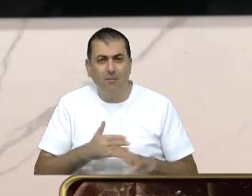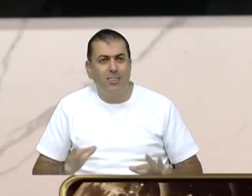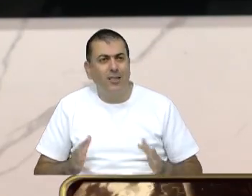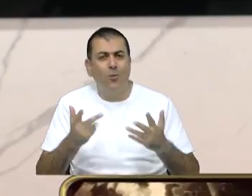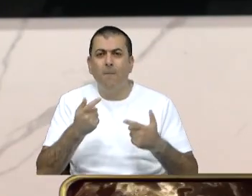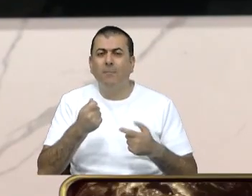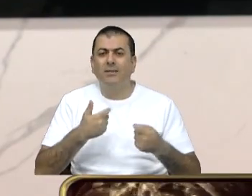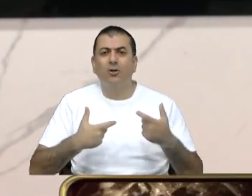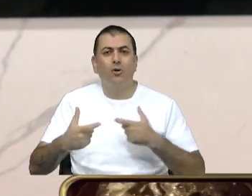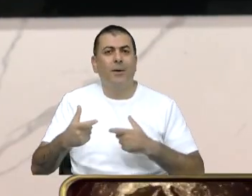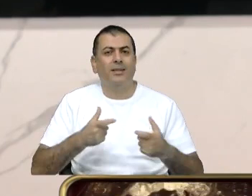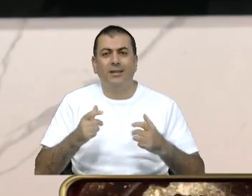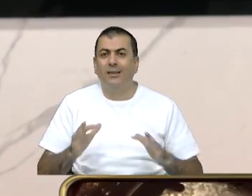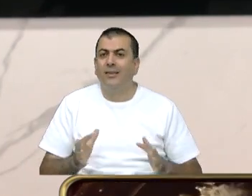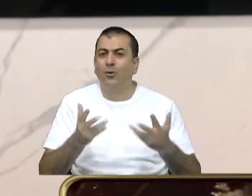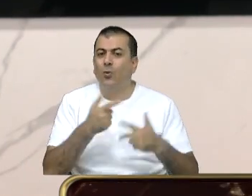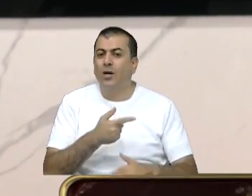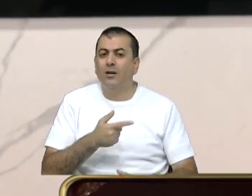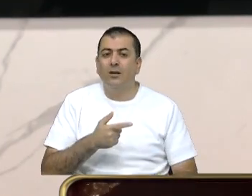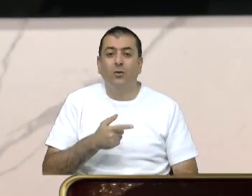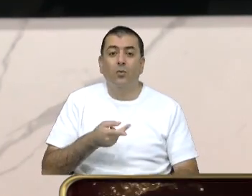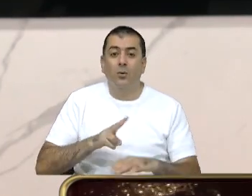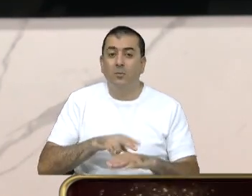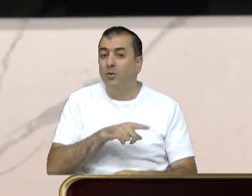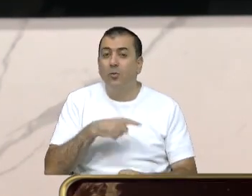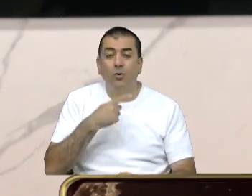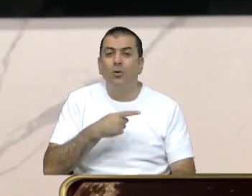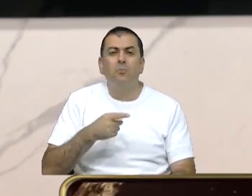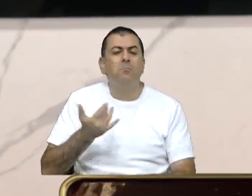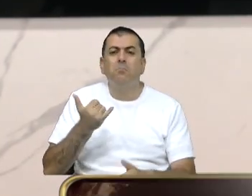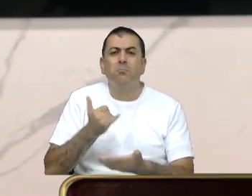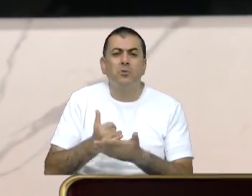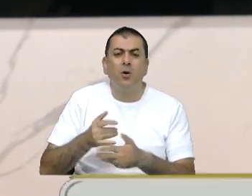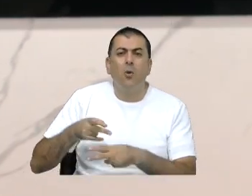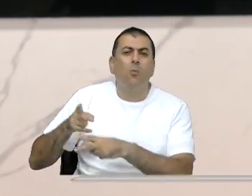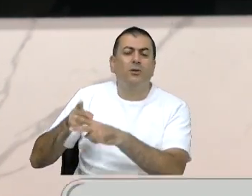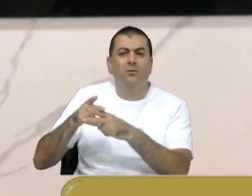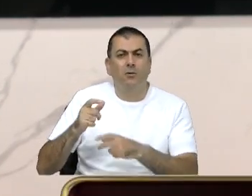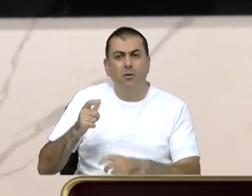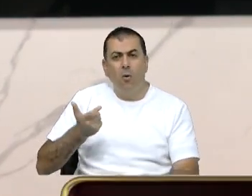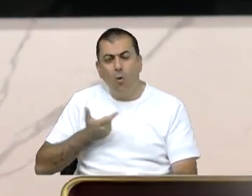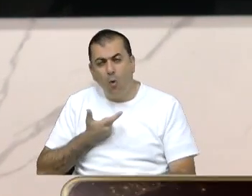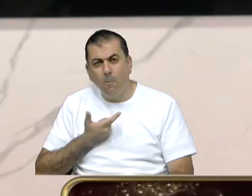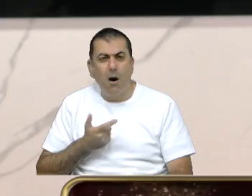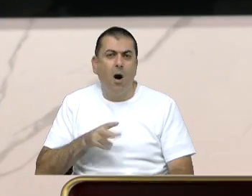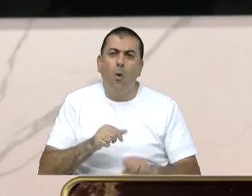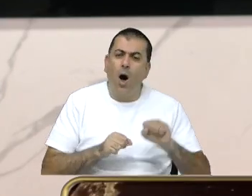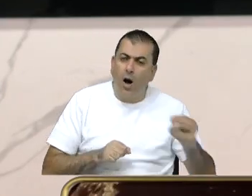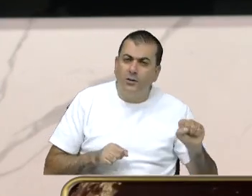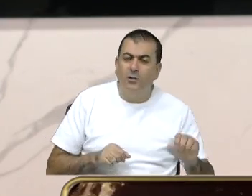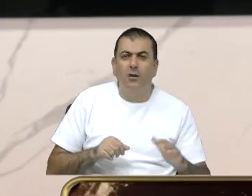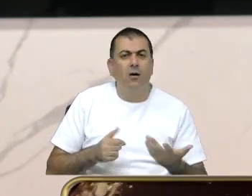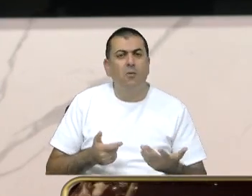الخدمات الالكترونيه اللي بتقدمها القطاعات الماليه المختلفه من خلال المؤسسات المختلف سواء كانت حكوميه او مؤسسات خاصه